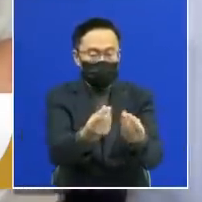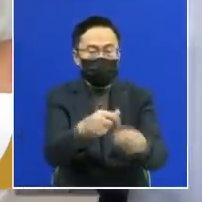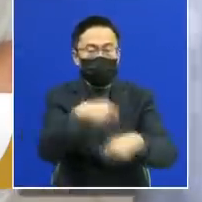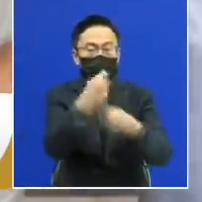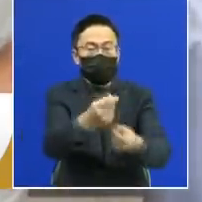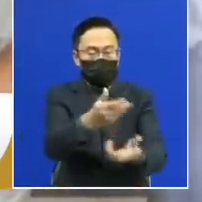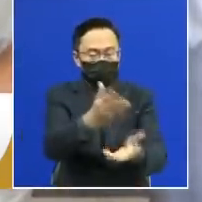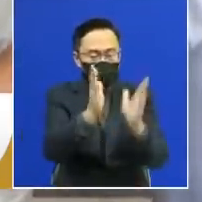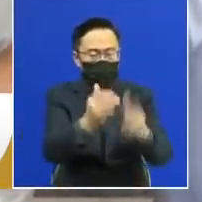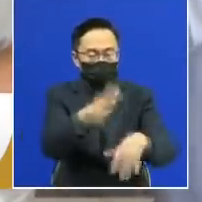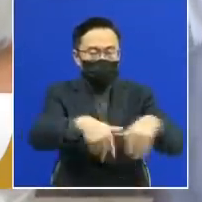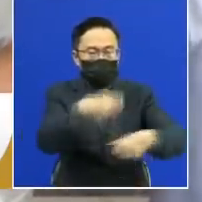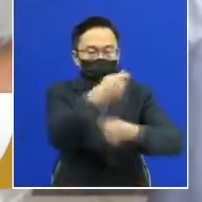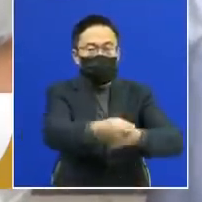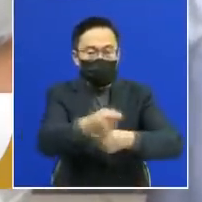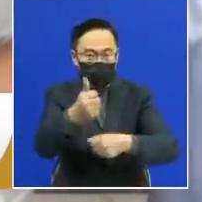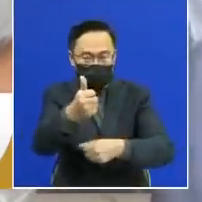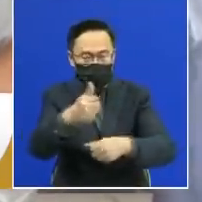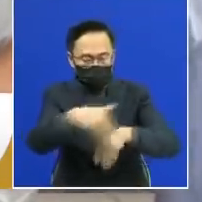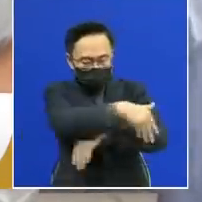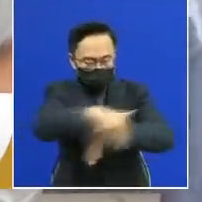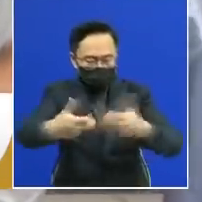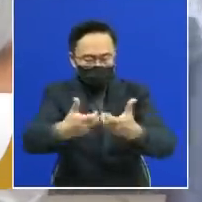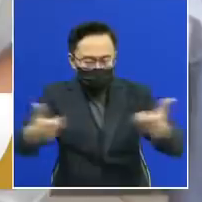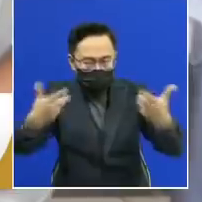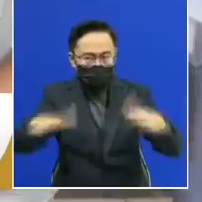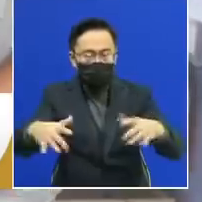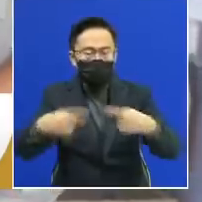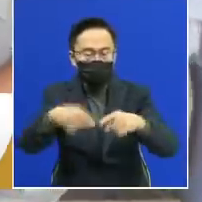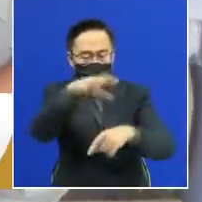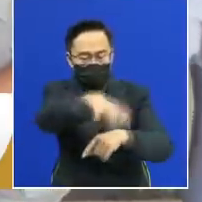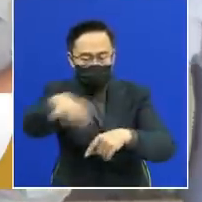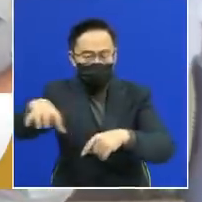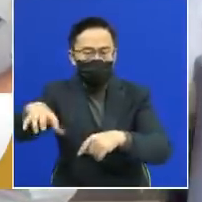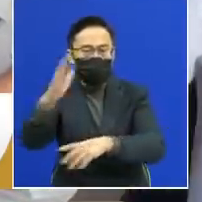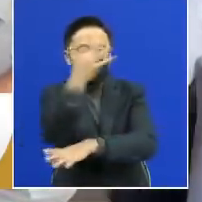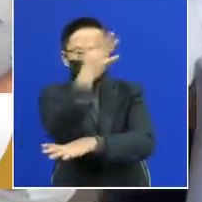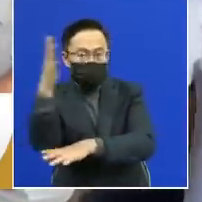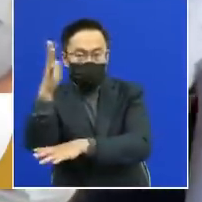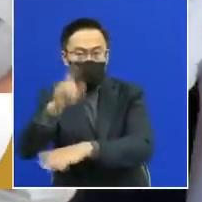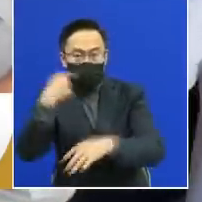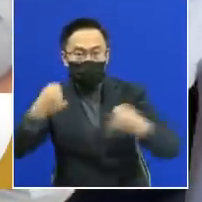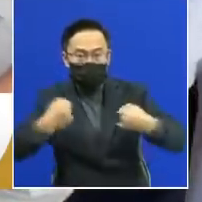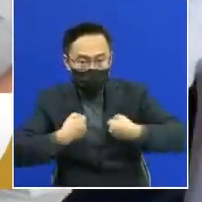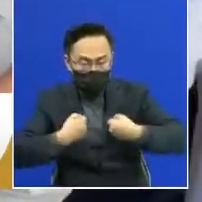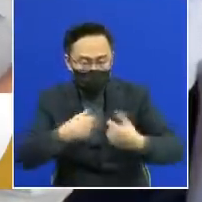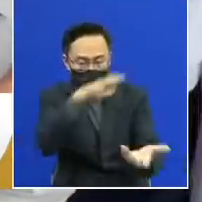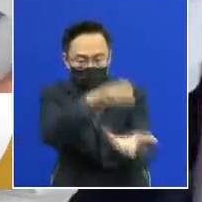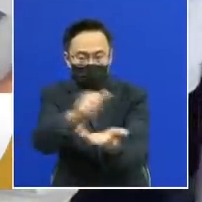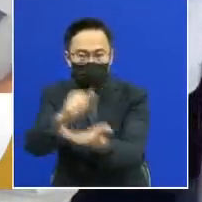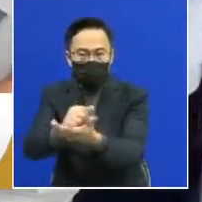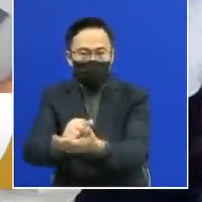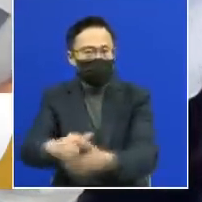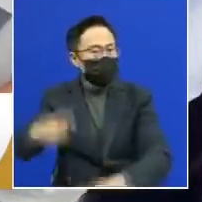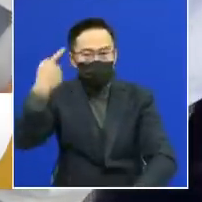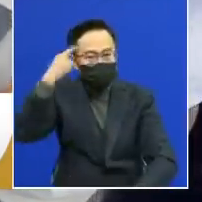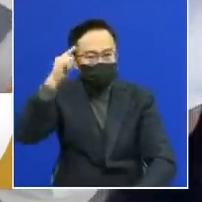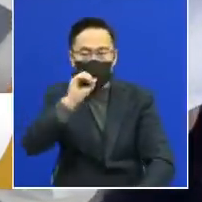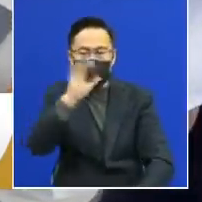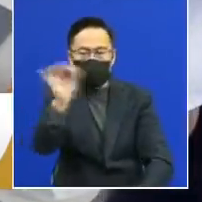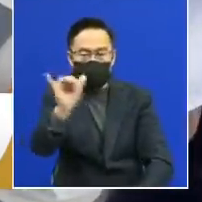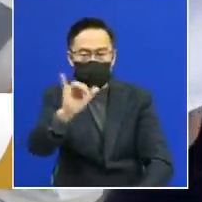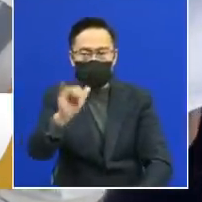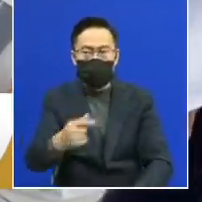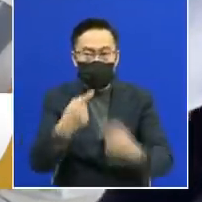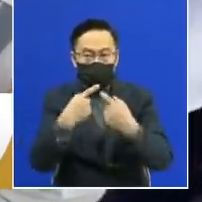ที่หรือว่าชื่อผู้รับผิดชอบดังกล่าวนั้นยังไม่สามารถยืนยันได้ว่าเป็นของผู้ใดนะครับดังนั้นก็ยังขออนุญาตไม่เอ่ยชื่อแต่ว่า